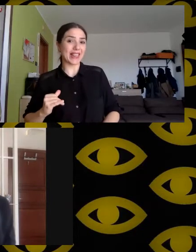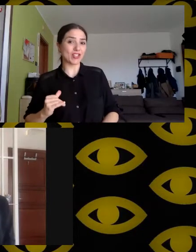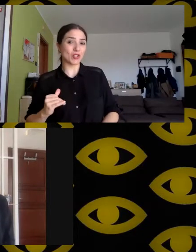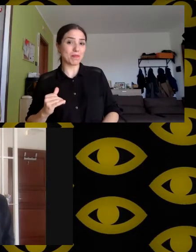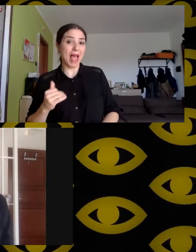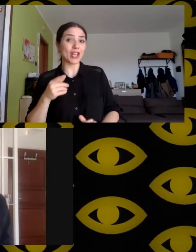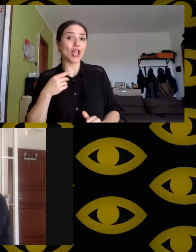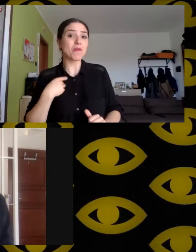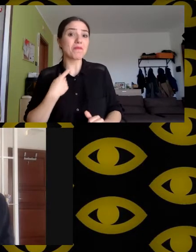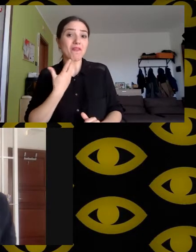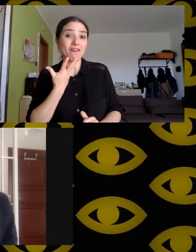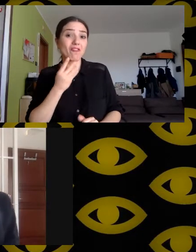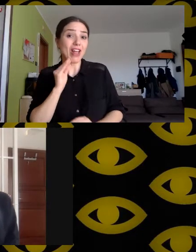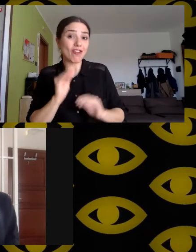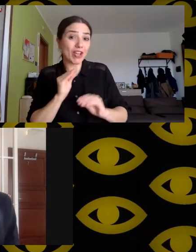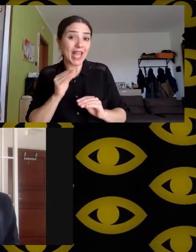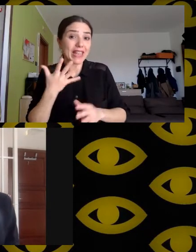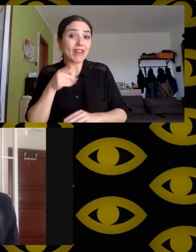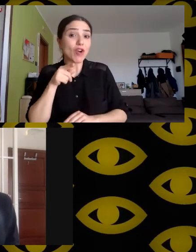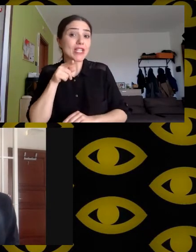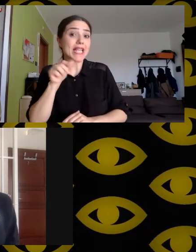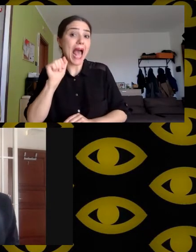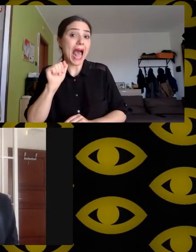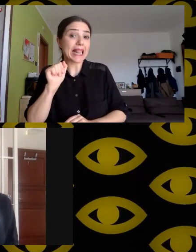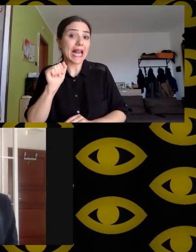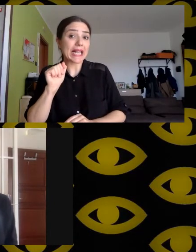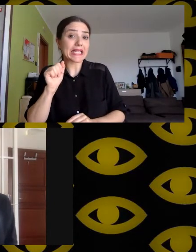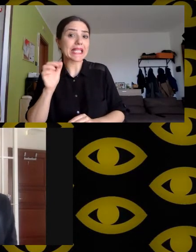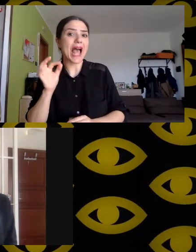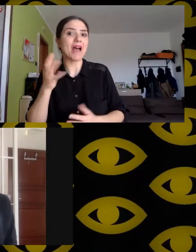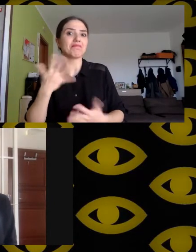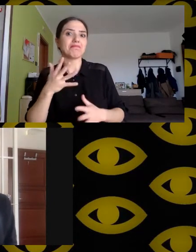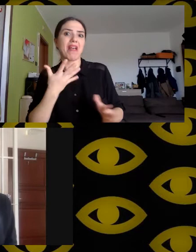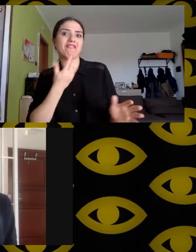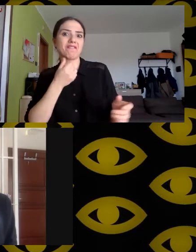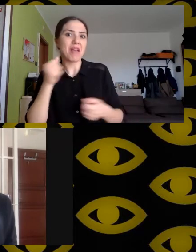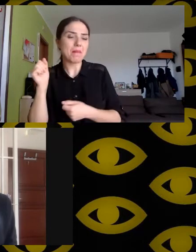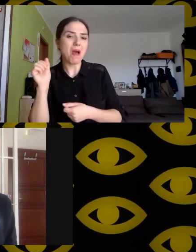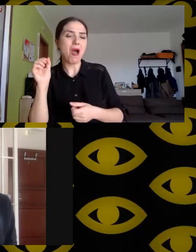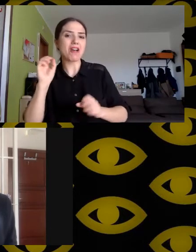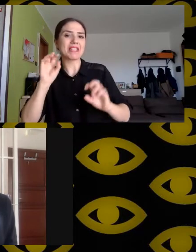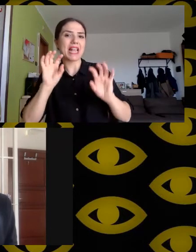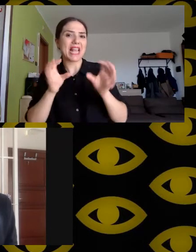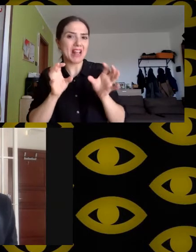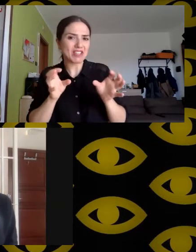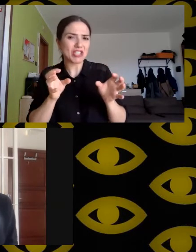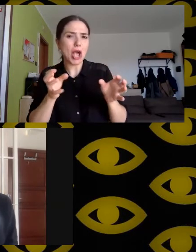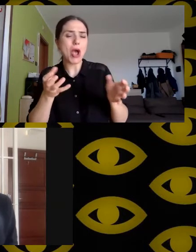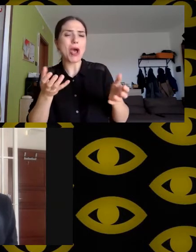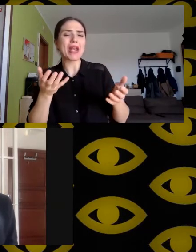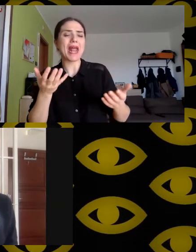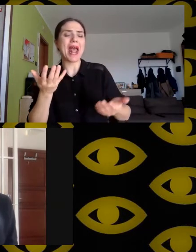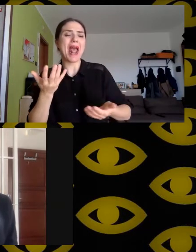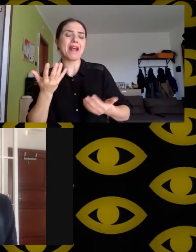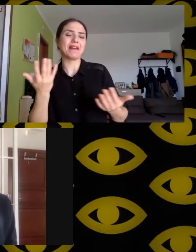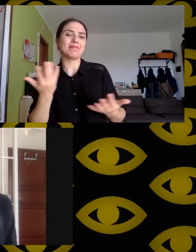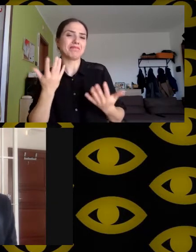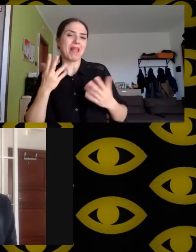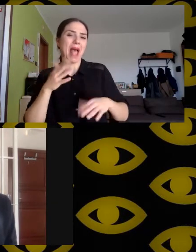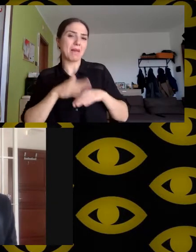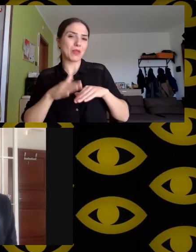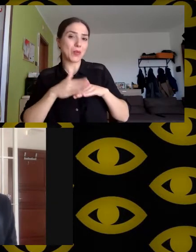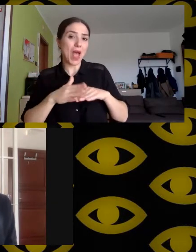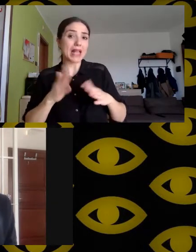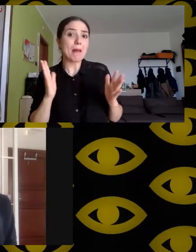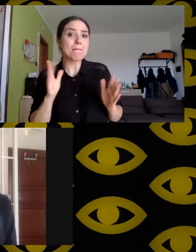in televisione, si è raccontata diverse volte della sua disabilità, non ha mai fatto un mistero, ma chissà se si è mai confrontata con persone che stanno